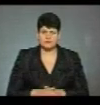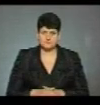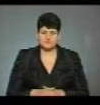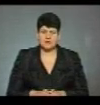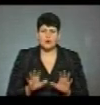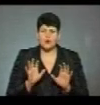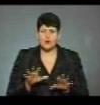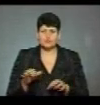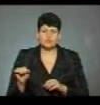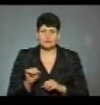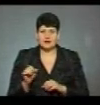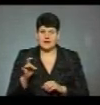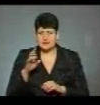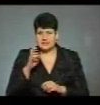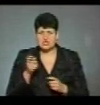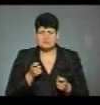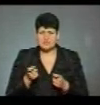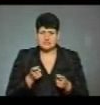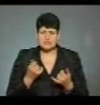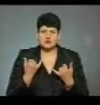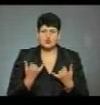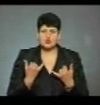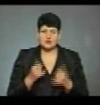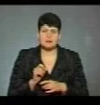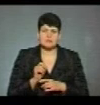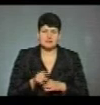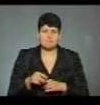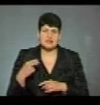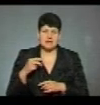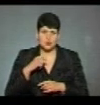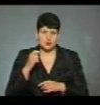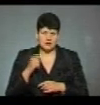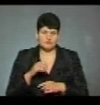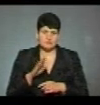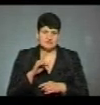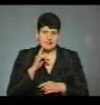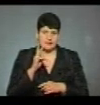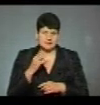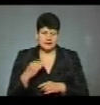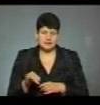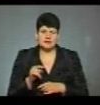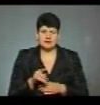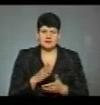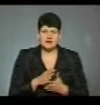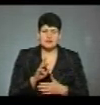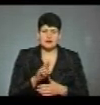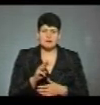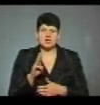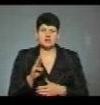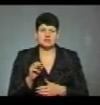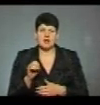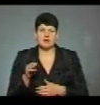Голову Теребовлянської райдержадміністрації сьогодні призначив президент України Володимир Зеленський. Ним став Ярема